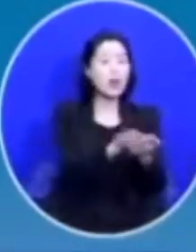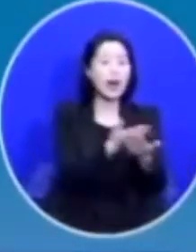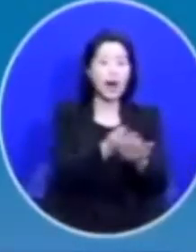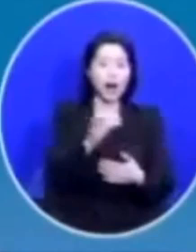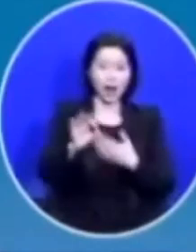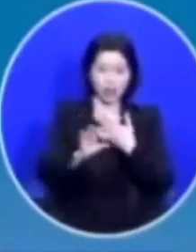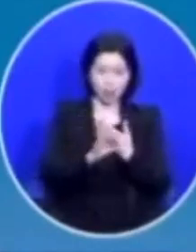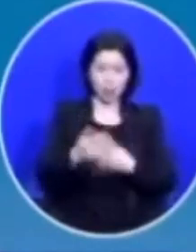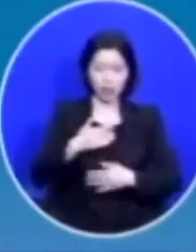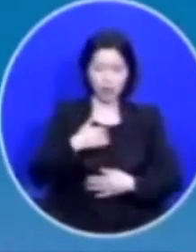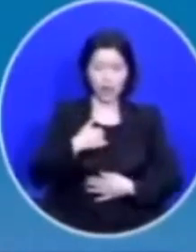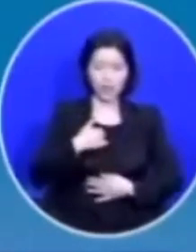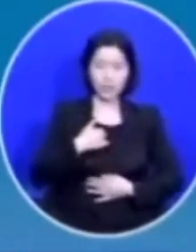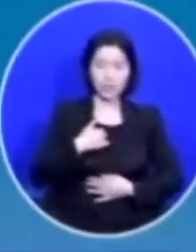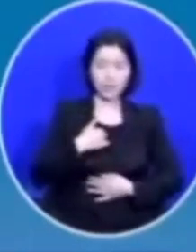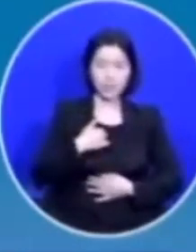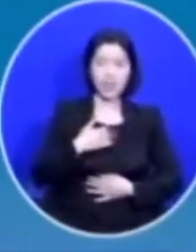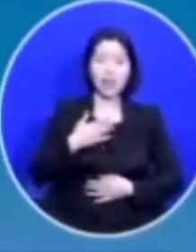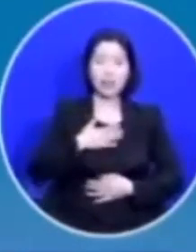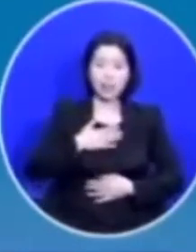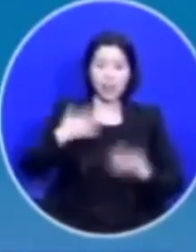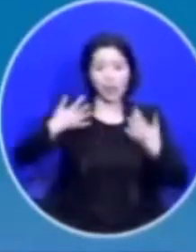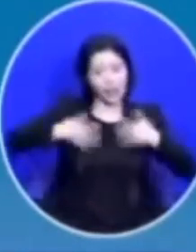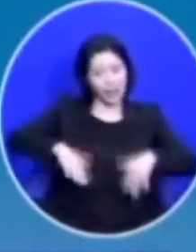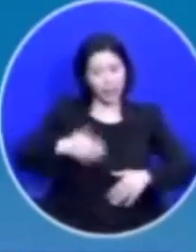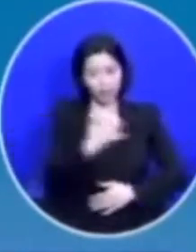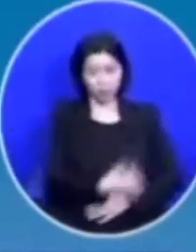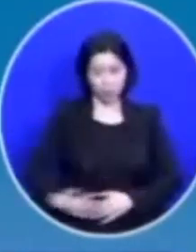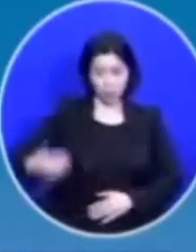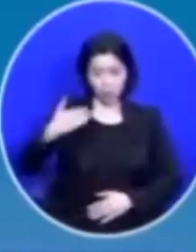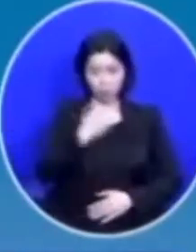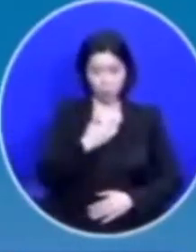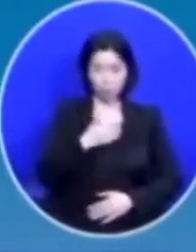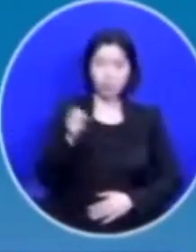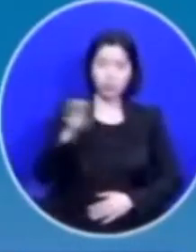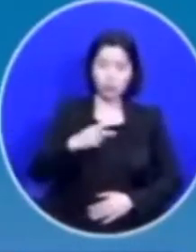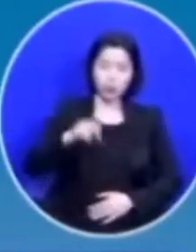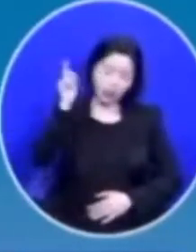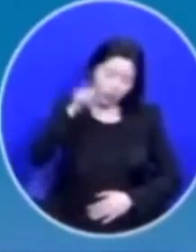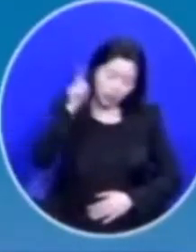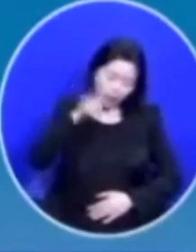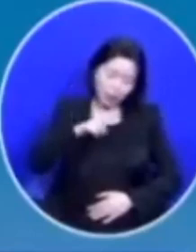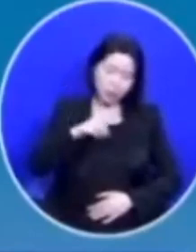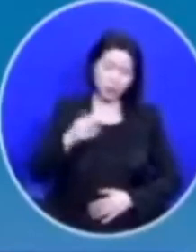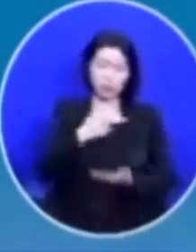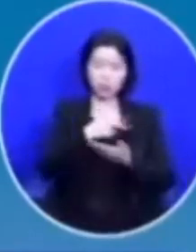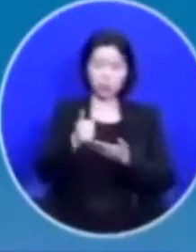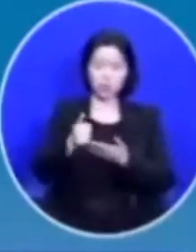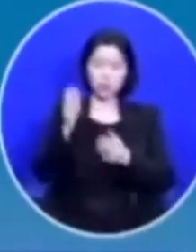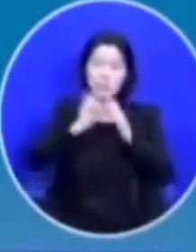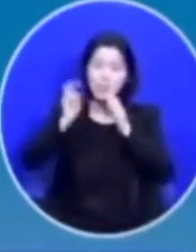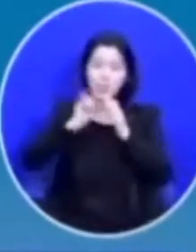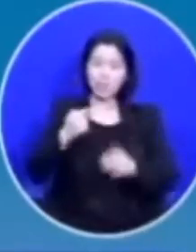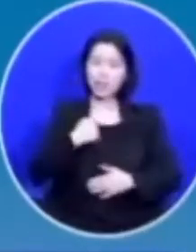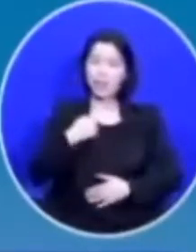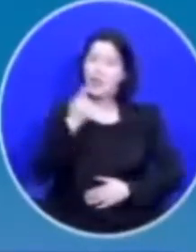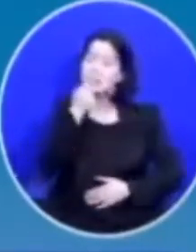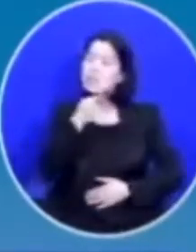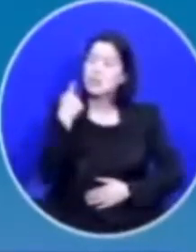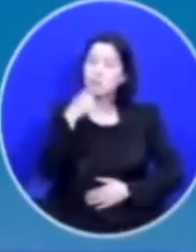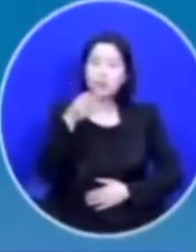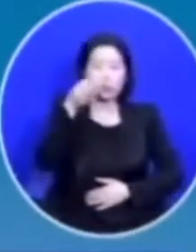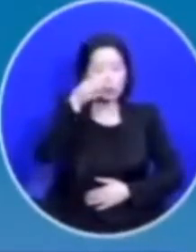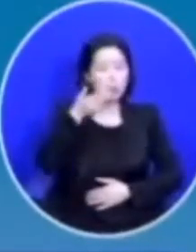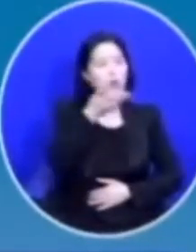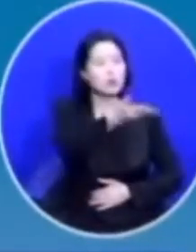나는 내 약한 육신과 날마다 주님을 찬양하는 나의 입술을 보여줄